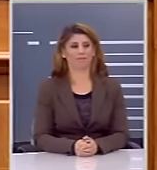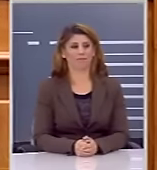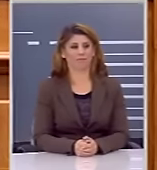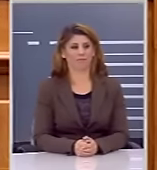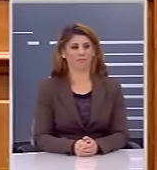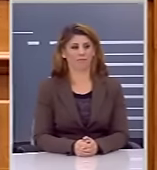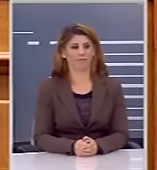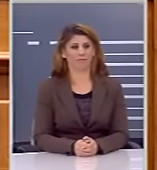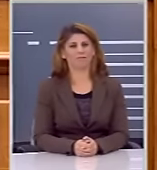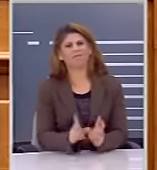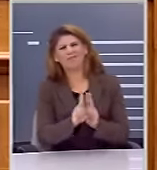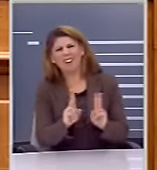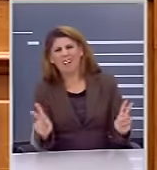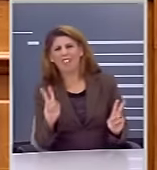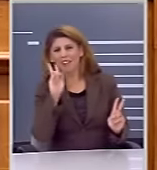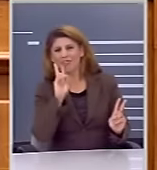Είναι ξεκάθαρο πια ότι